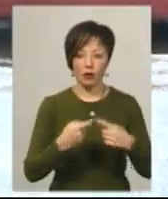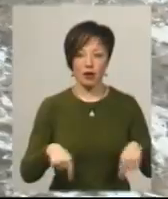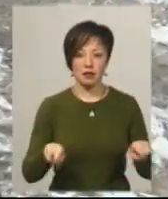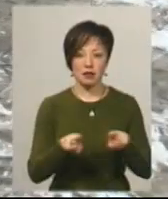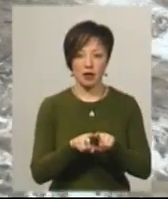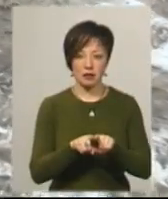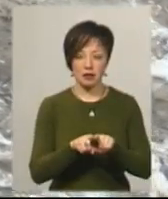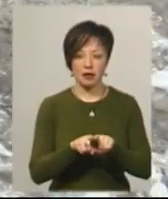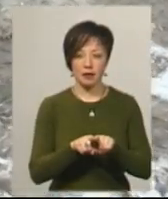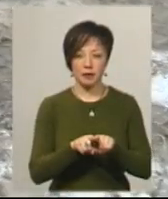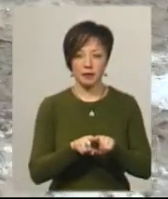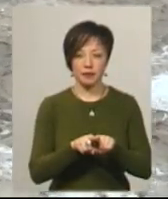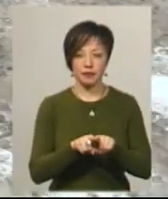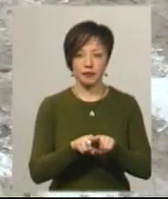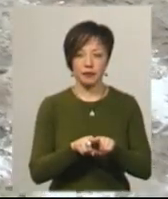організацій,